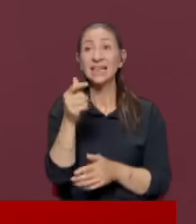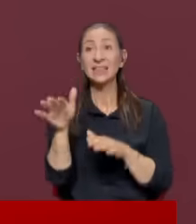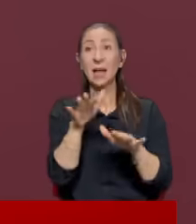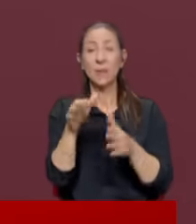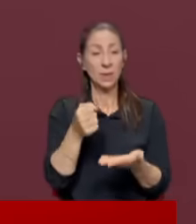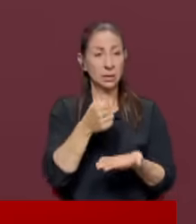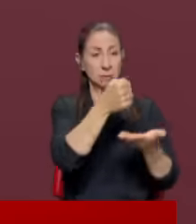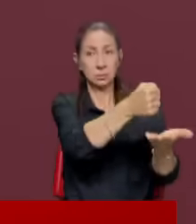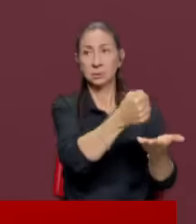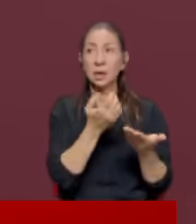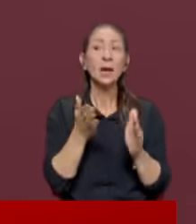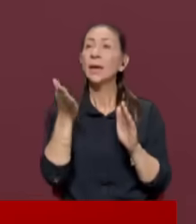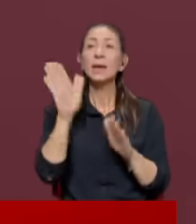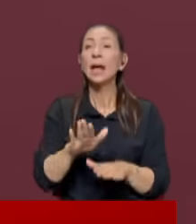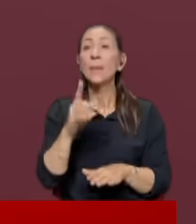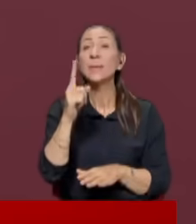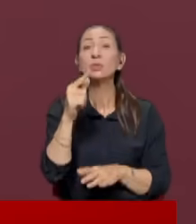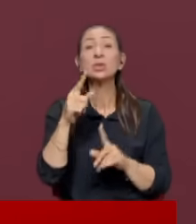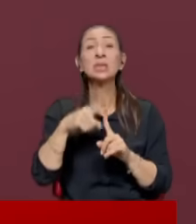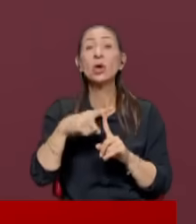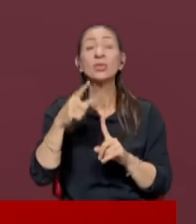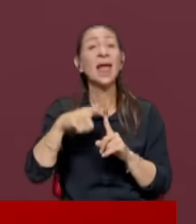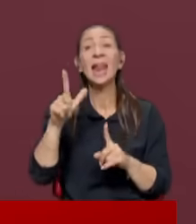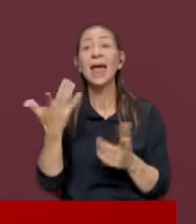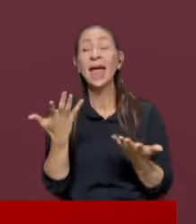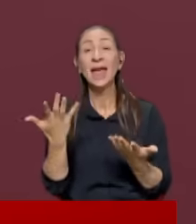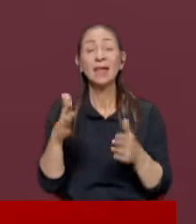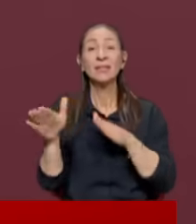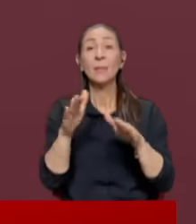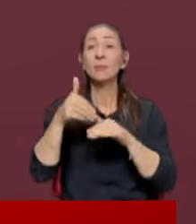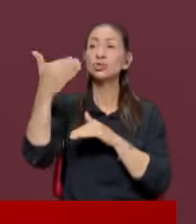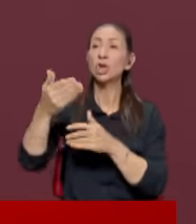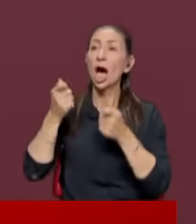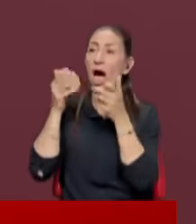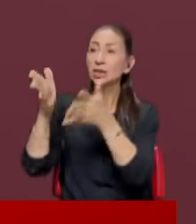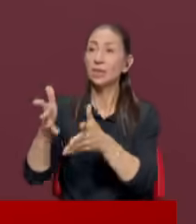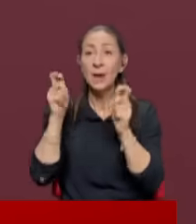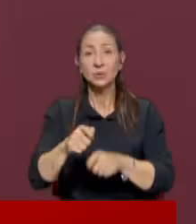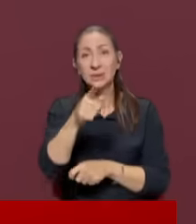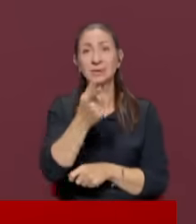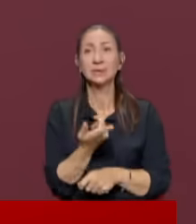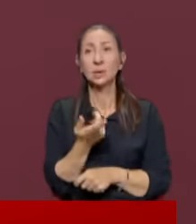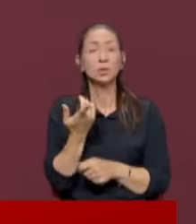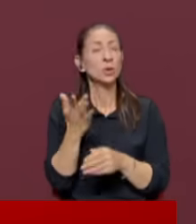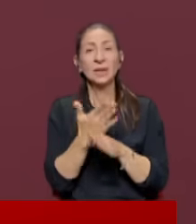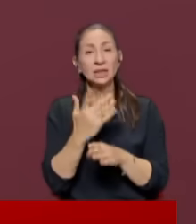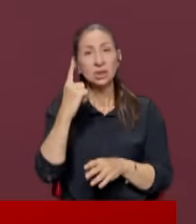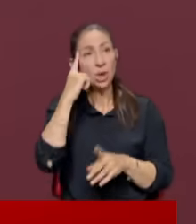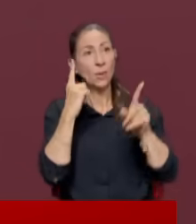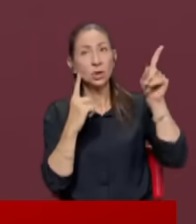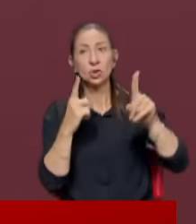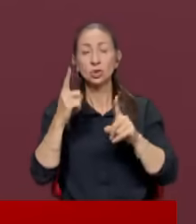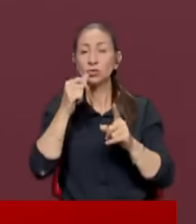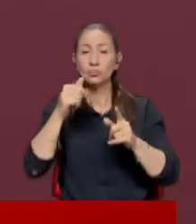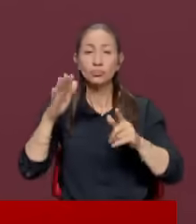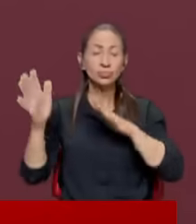depreme tahsis ediyorsunuz. Geriye kalan 1,5 trilyon TL'sini deprem dışı harcamalarda kullanacaksınız. O halde niye Japonya'da